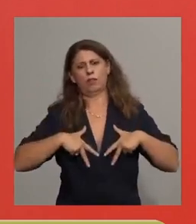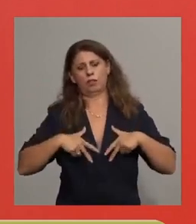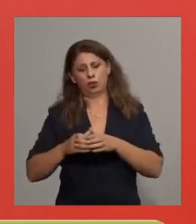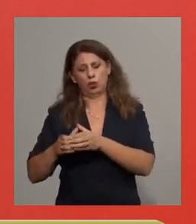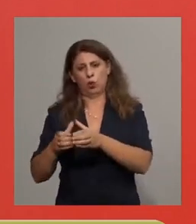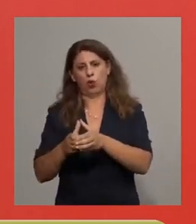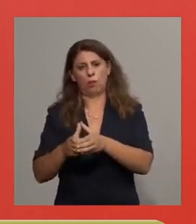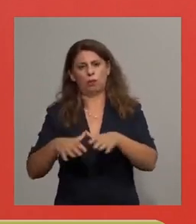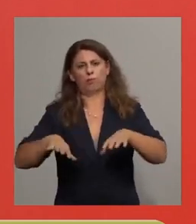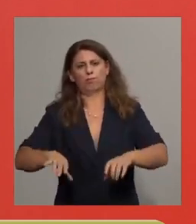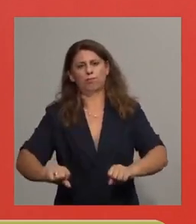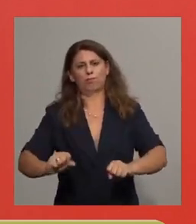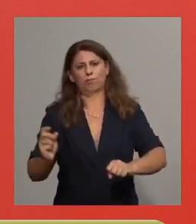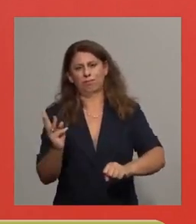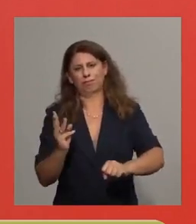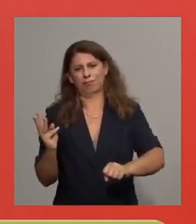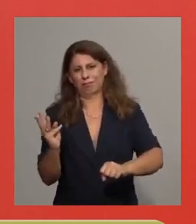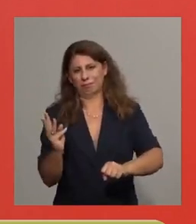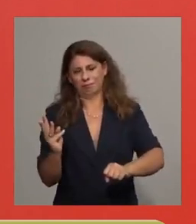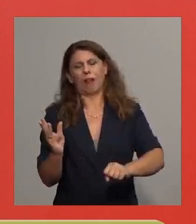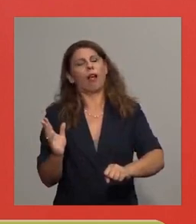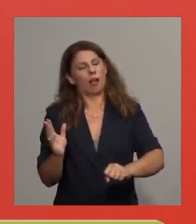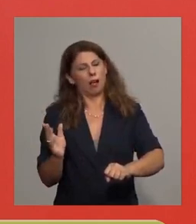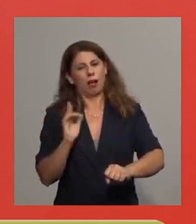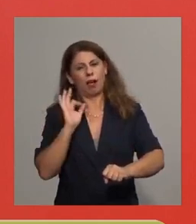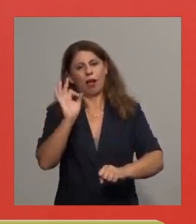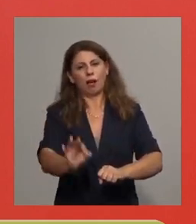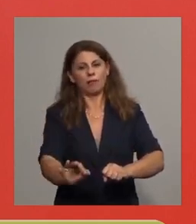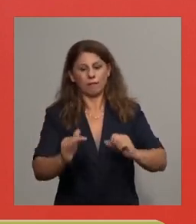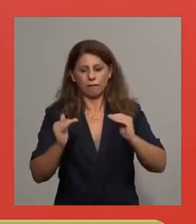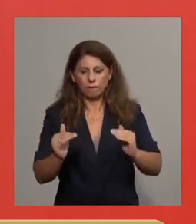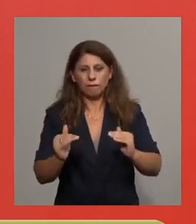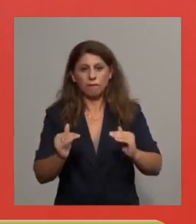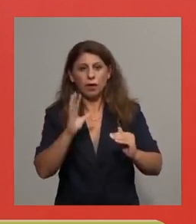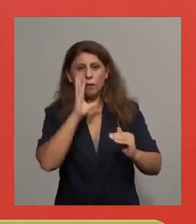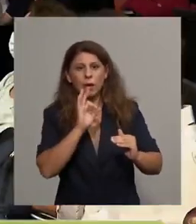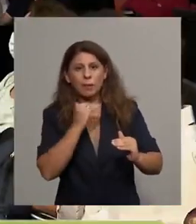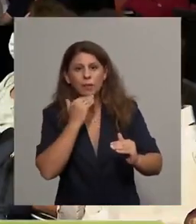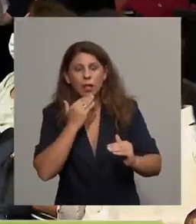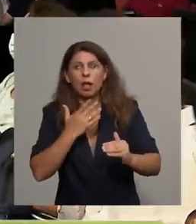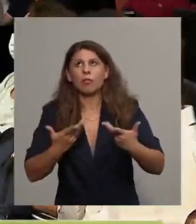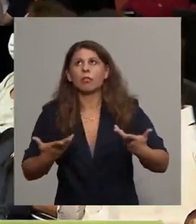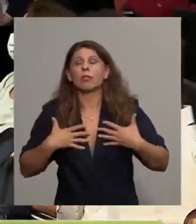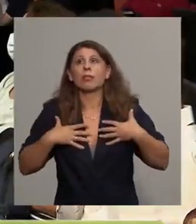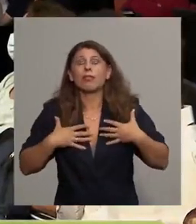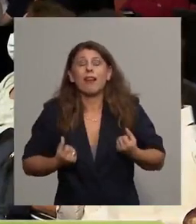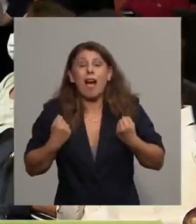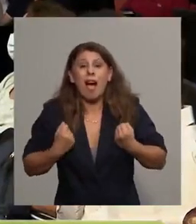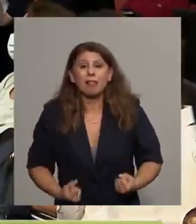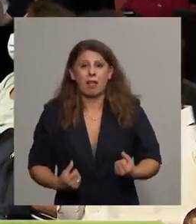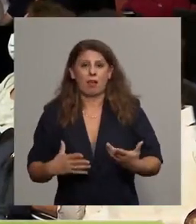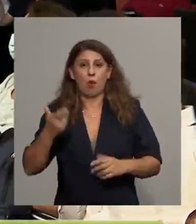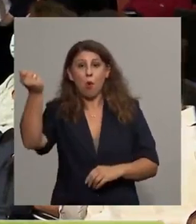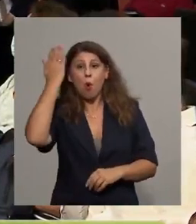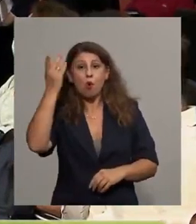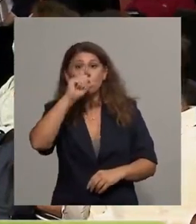κομμάτων του κατεστημένου έχει οδηγήσει σε μια κατάσταση που κυριολεκτικά δεν πάει άλλο. Το κόστος ζωής